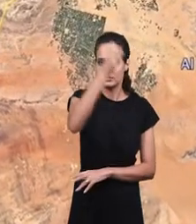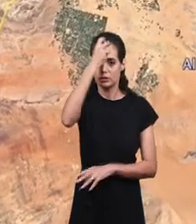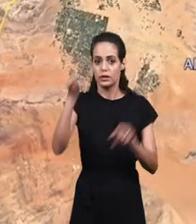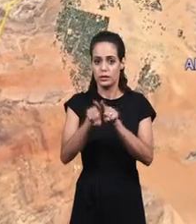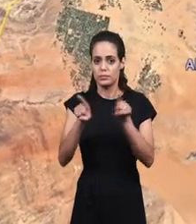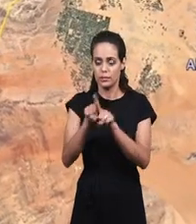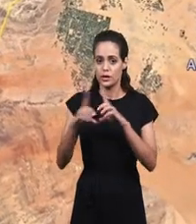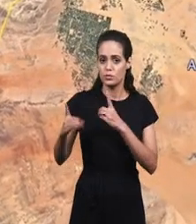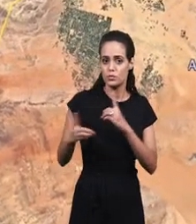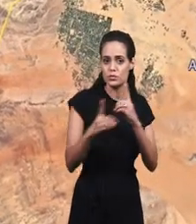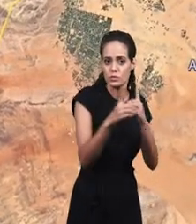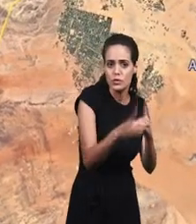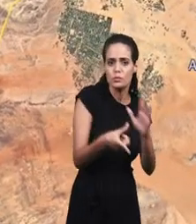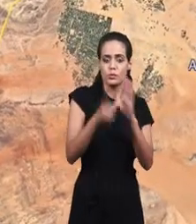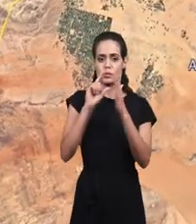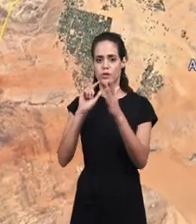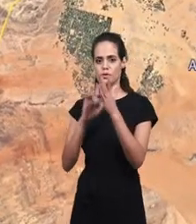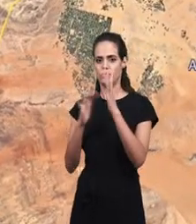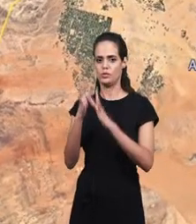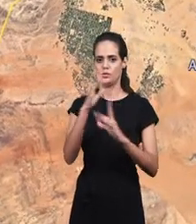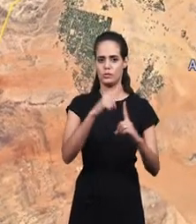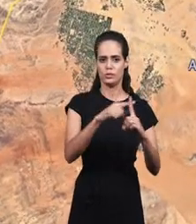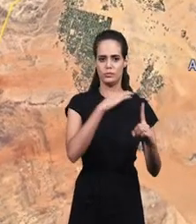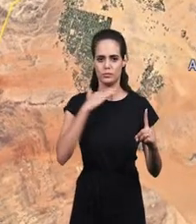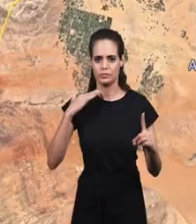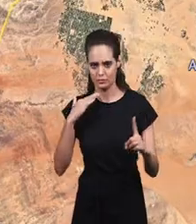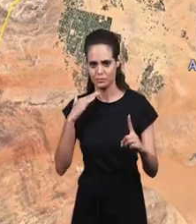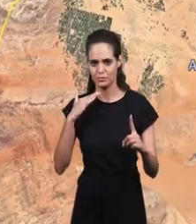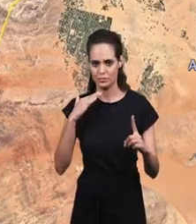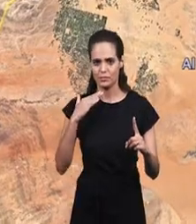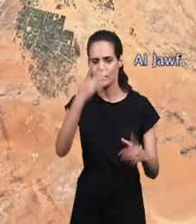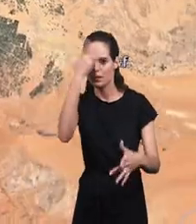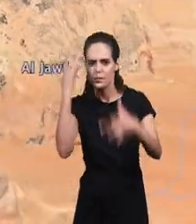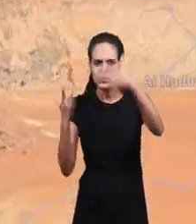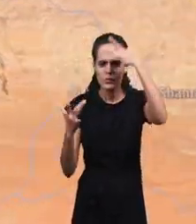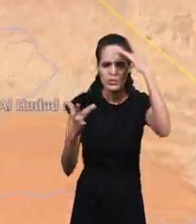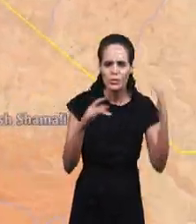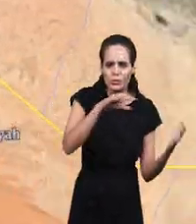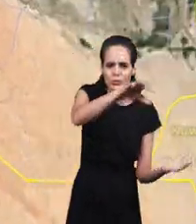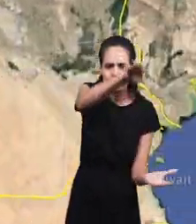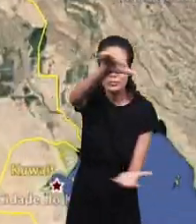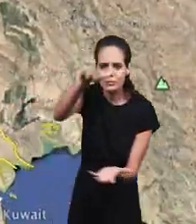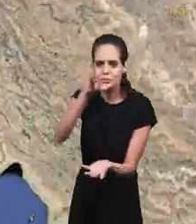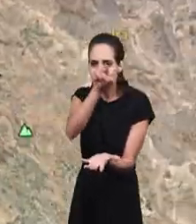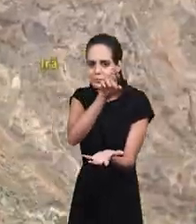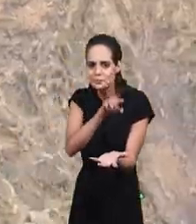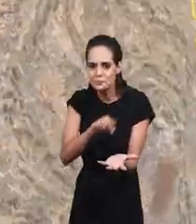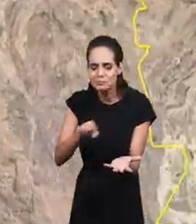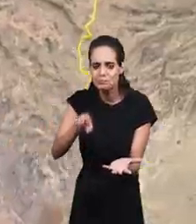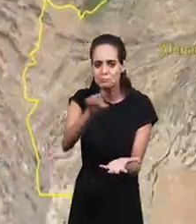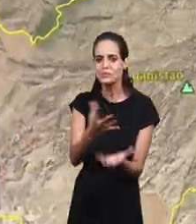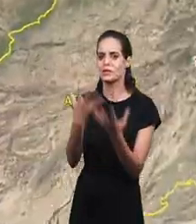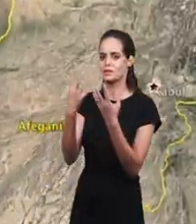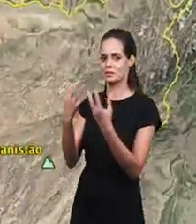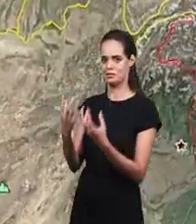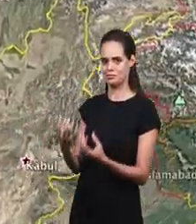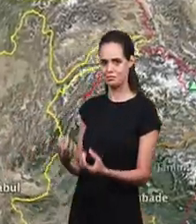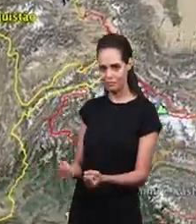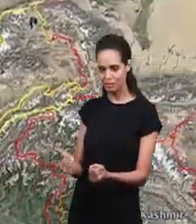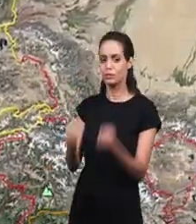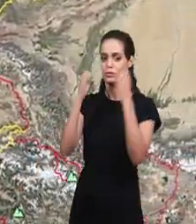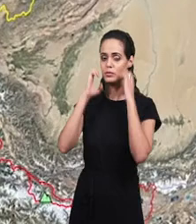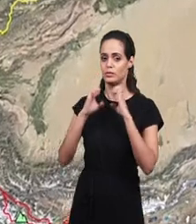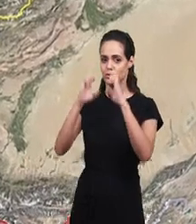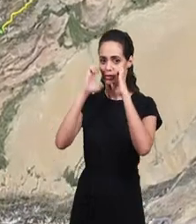Jésus à la veille de sa mort à la croix de Calvaire. Des personnes de toutes les parties du monde sont touchées